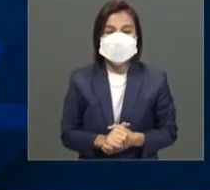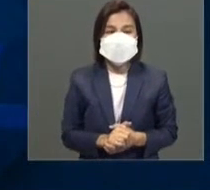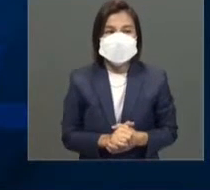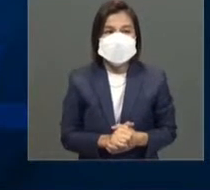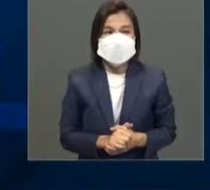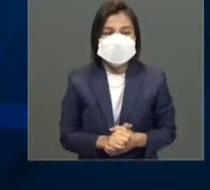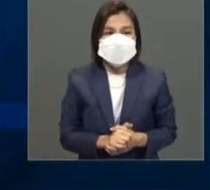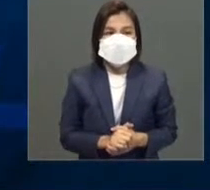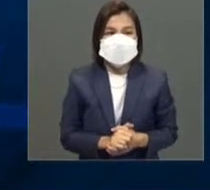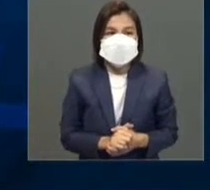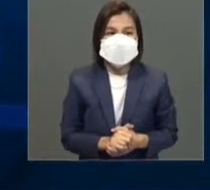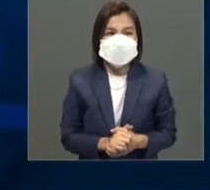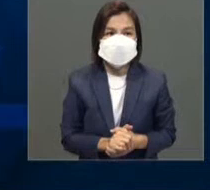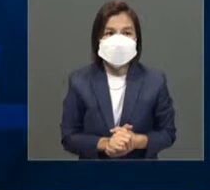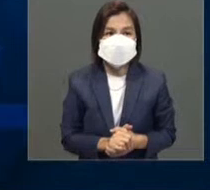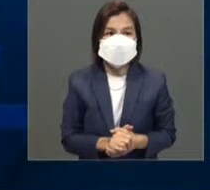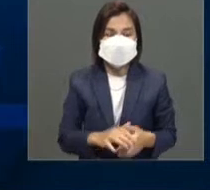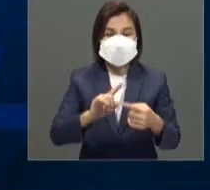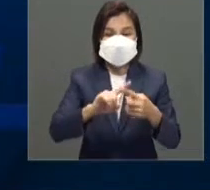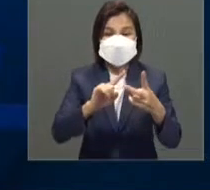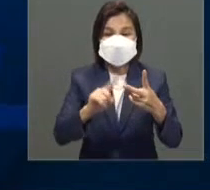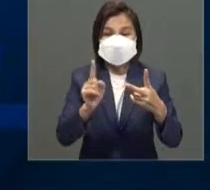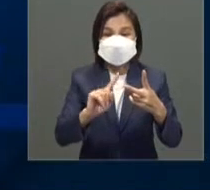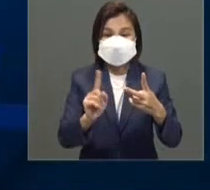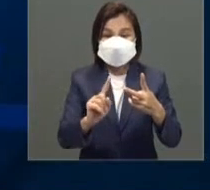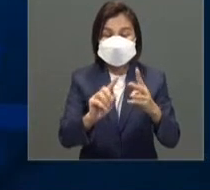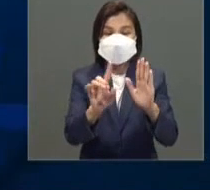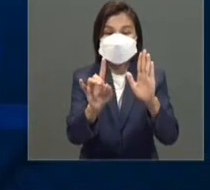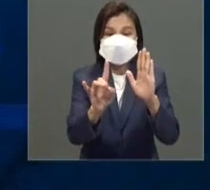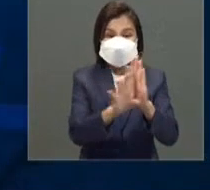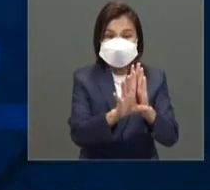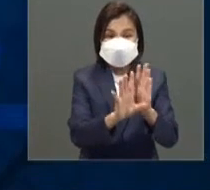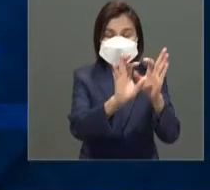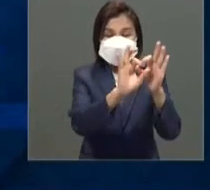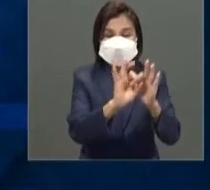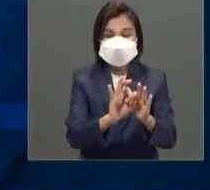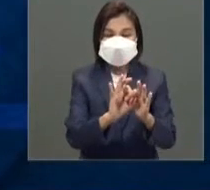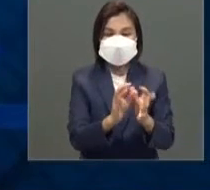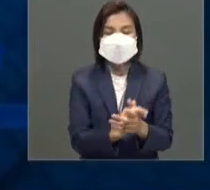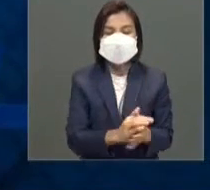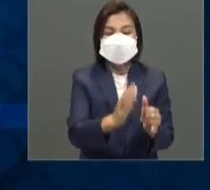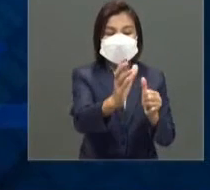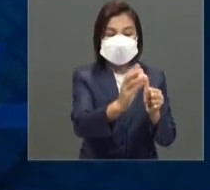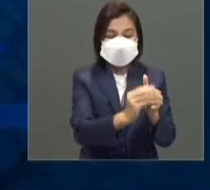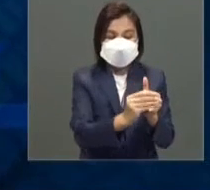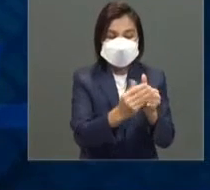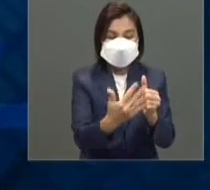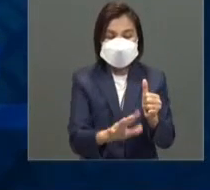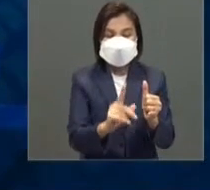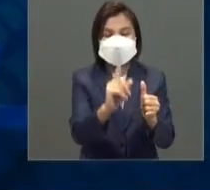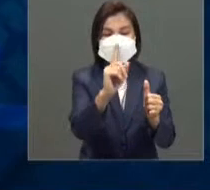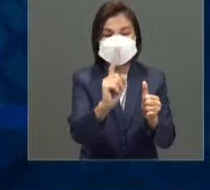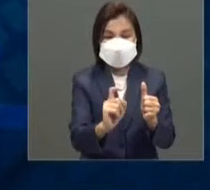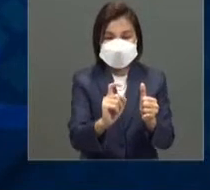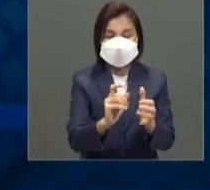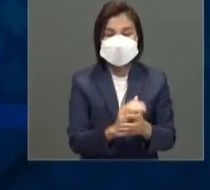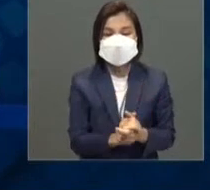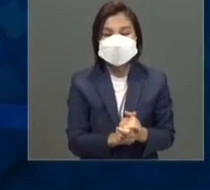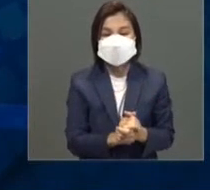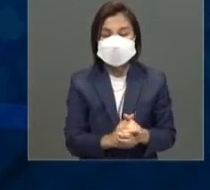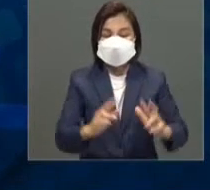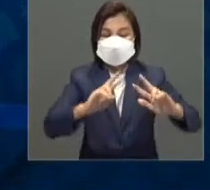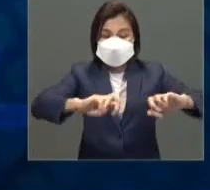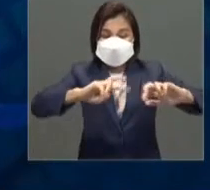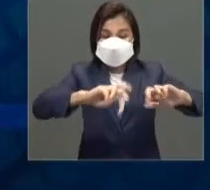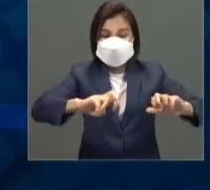ในเรื่องของการมาวิเคราะห์นะครับแล้วสุดท้ายนะครับเรื่องของการติดเชื้อและเสียชีวิตนะครับจะเห็นนะครับว่าการวิเค